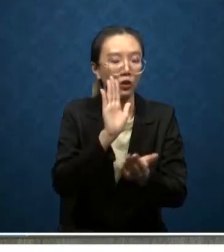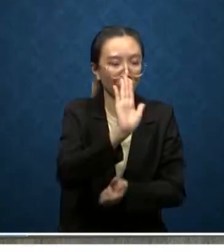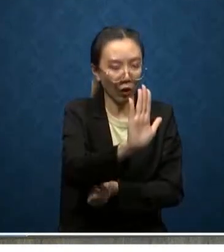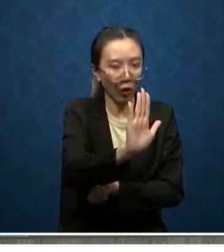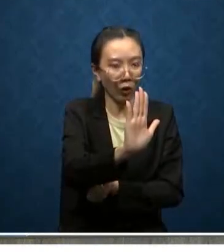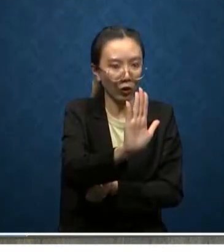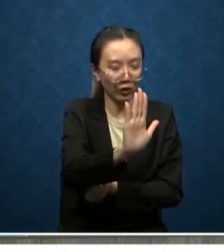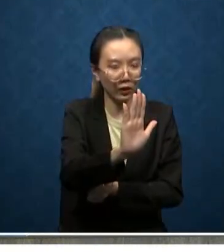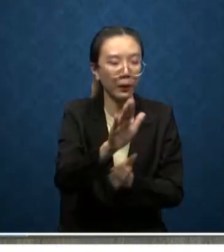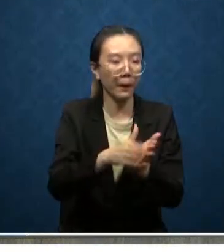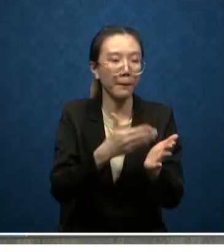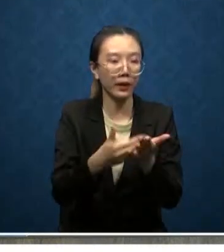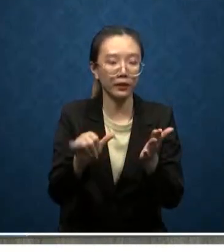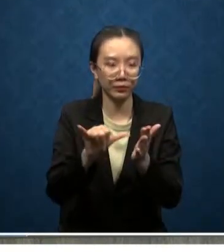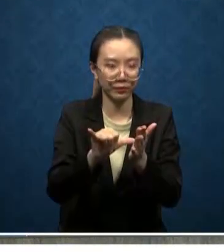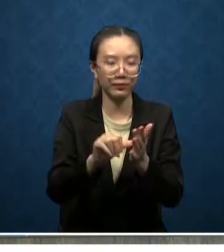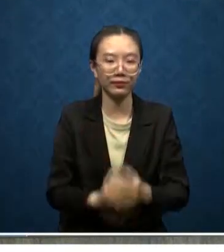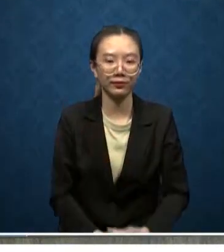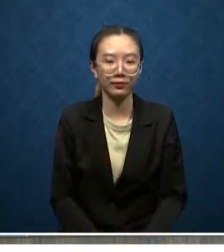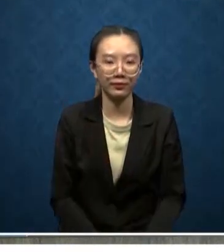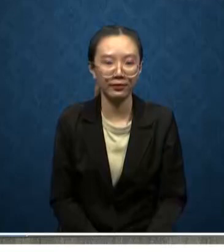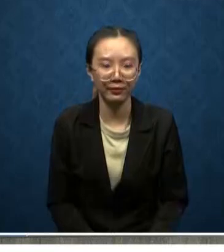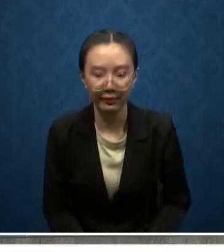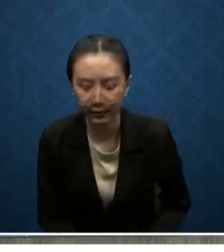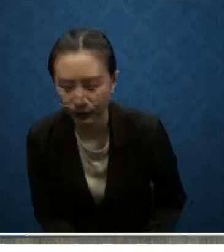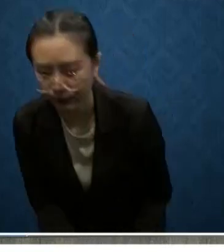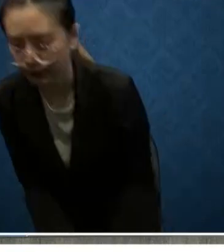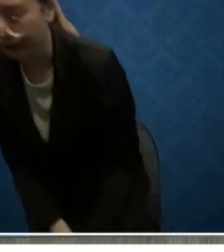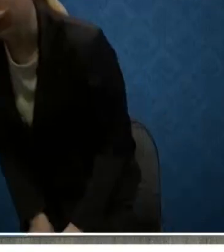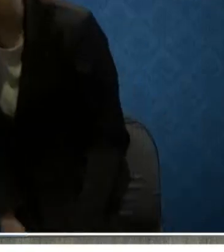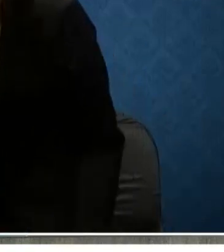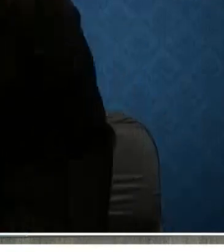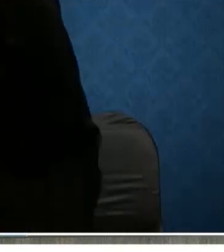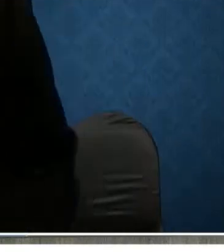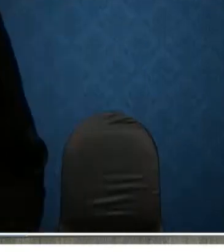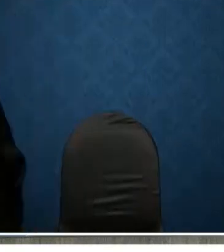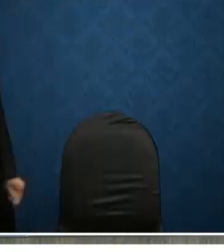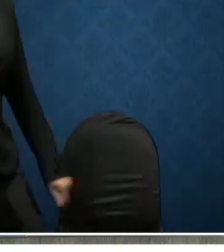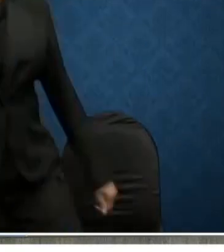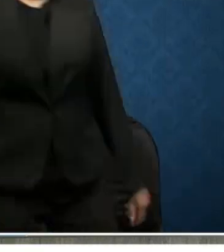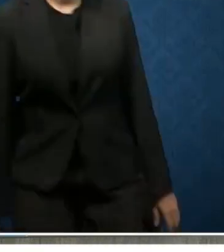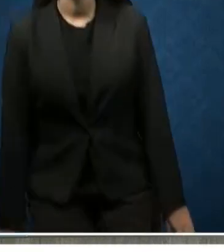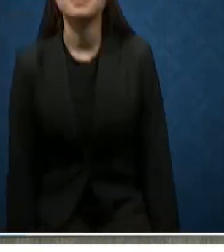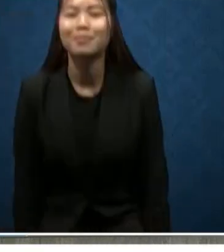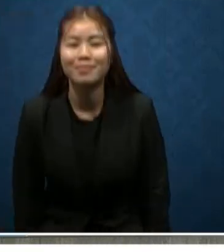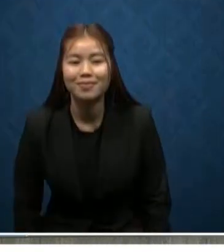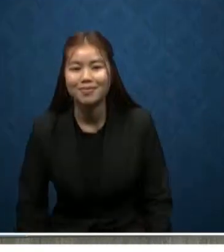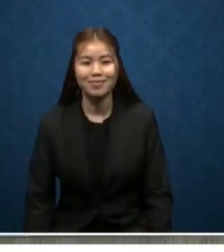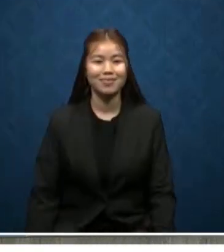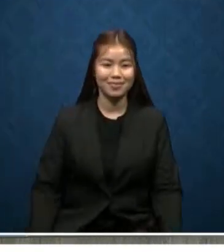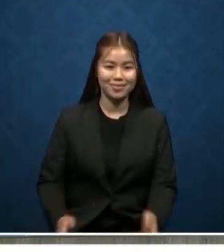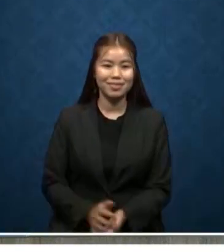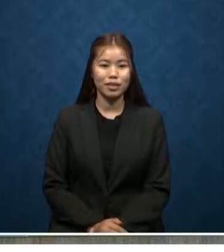ผลสัมฤทธิ์นะครับก็คือ objectives and Key resourceหรือ okrsนะ